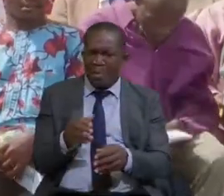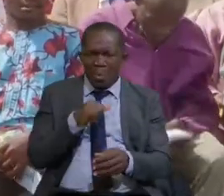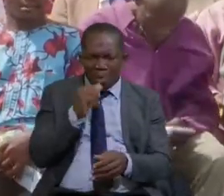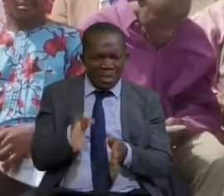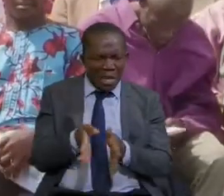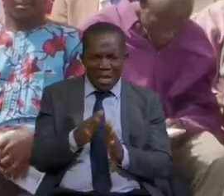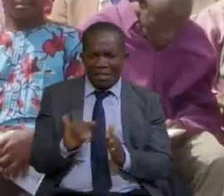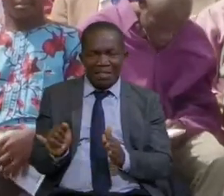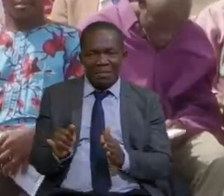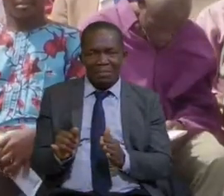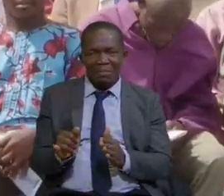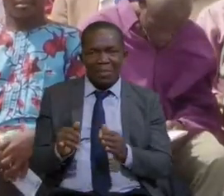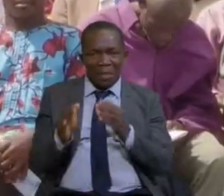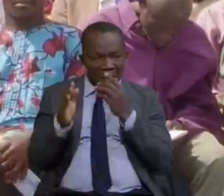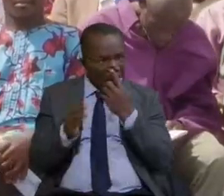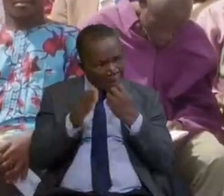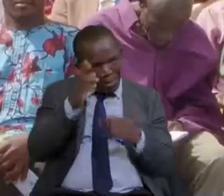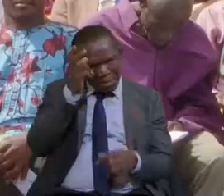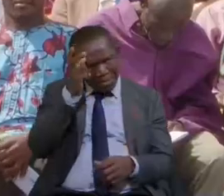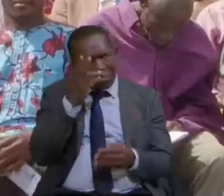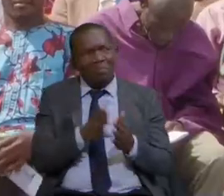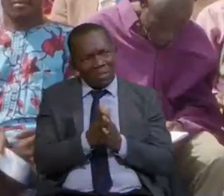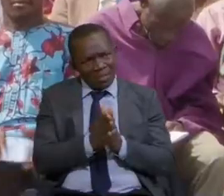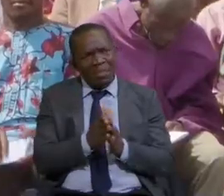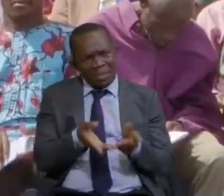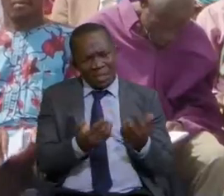Il commande aux esprits. Il ne plaide pas.